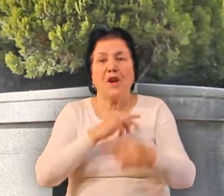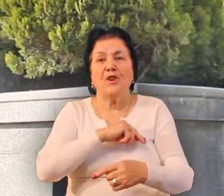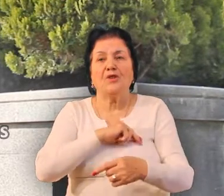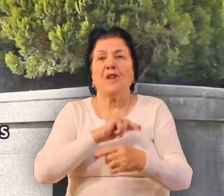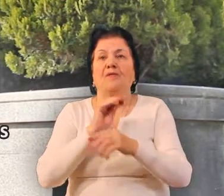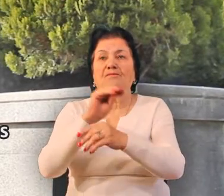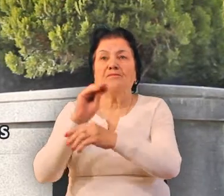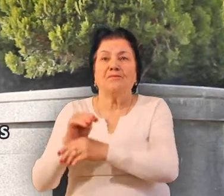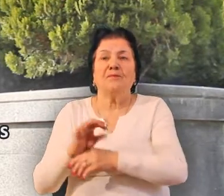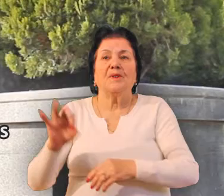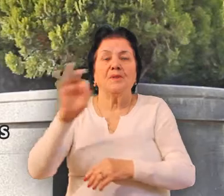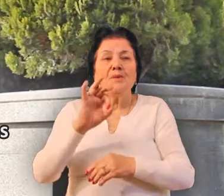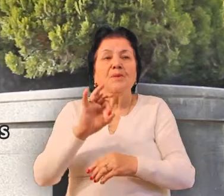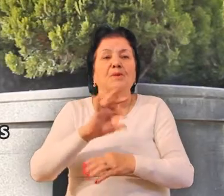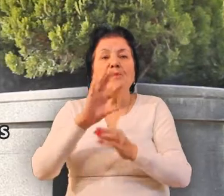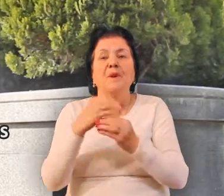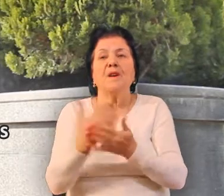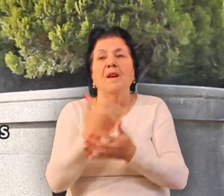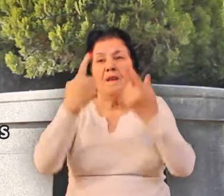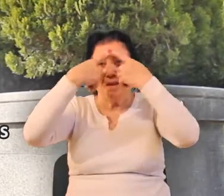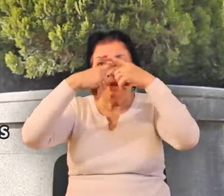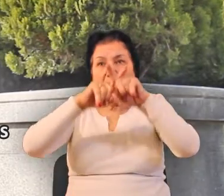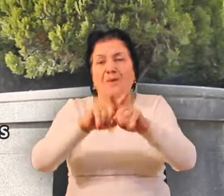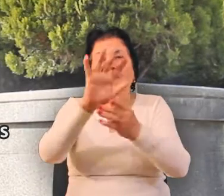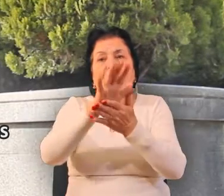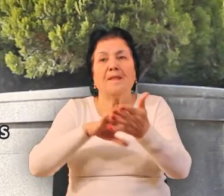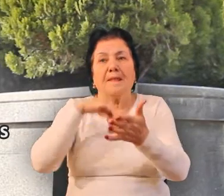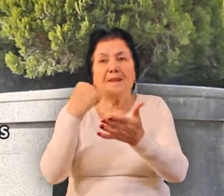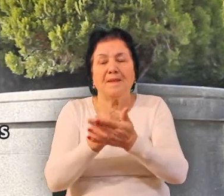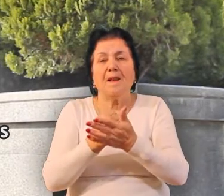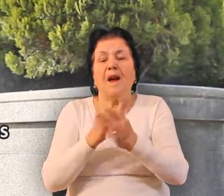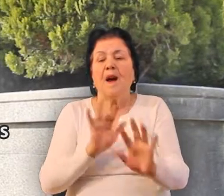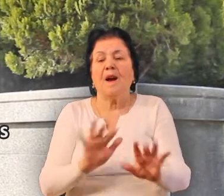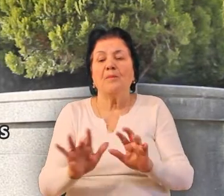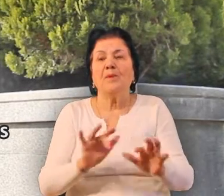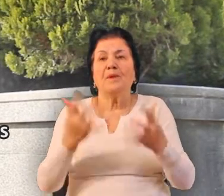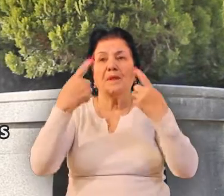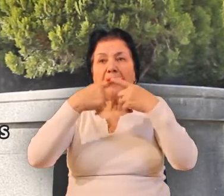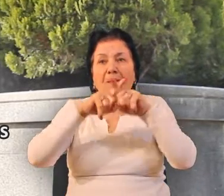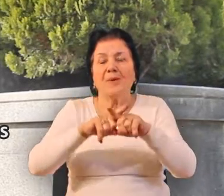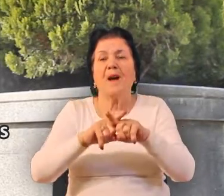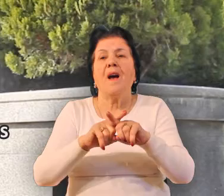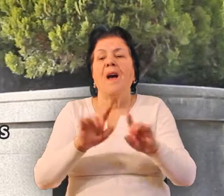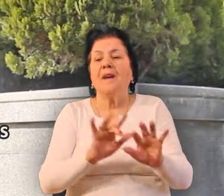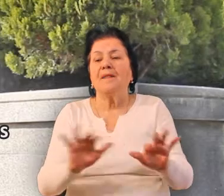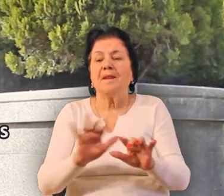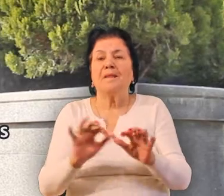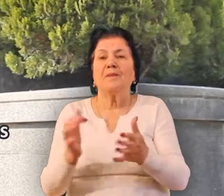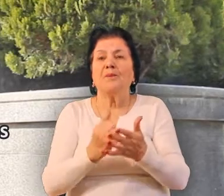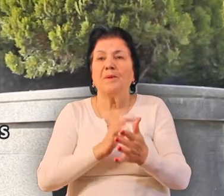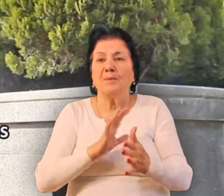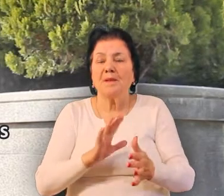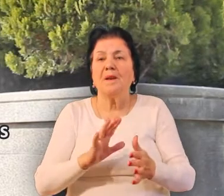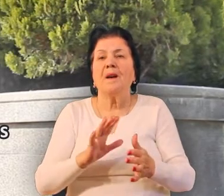bütövlükdə əlillərin müasir devirdə işlə təmin olunması üçün, xüsusən yeni texnologiyaların tətbiqi ilə,